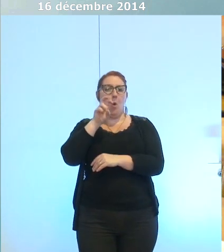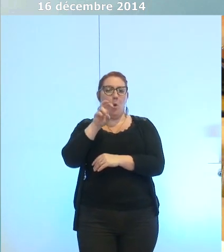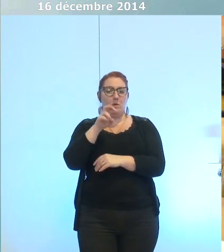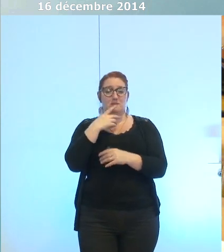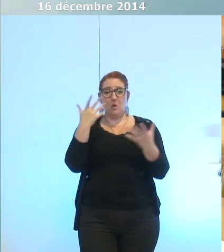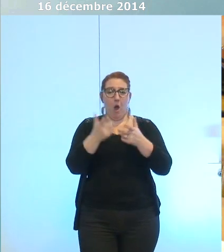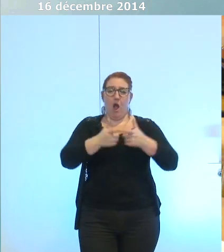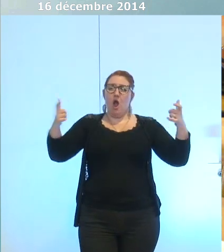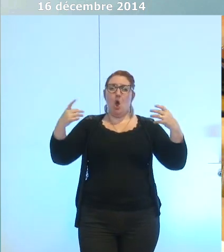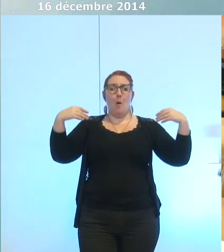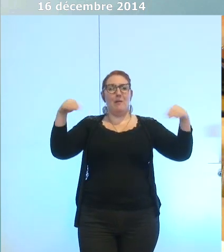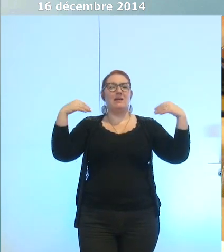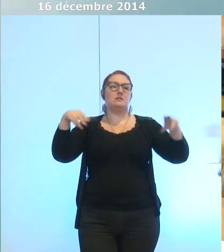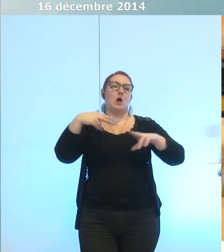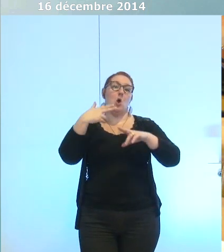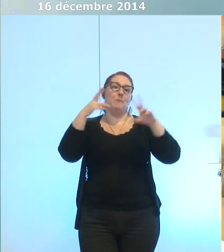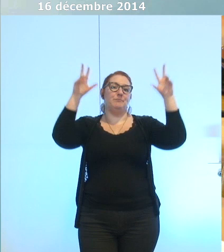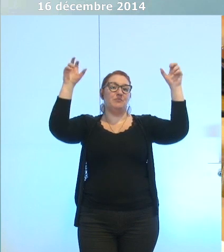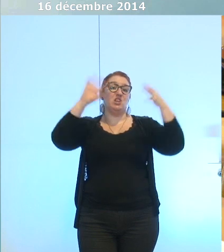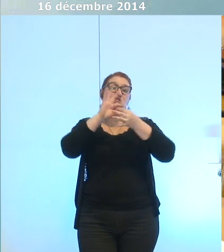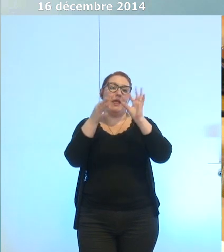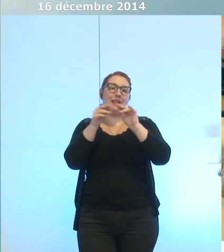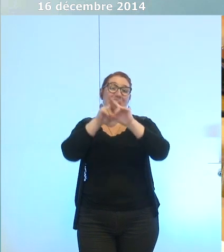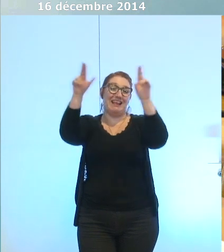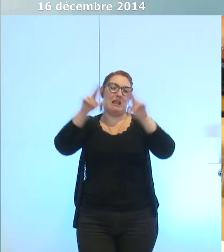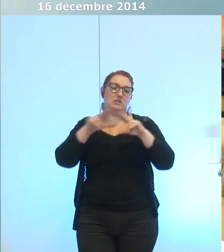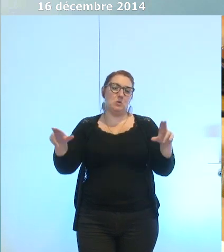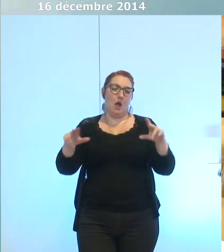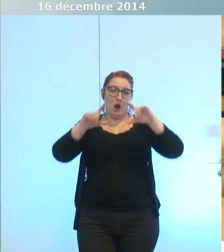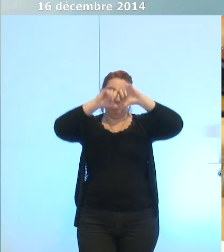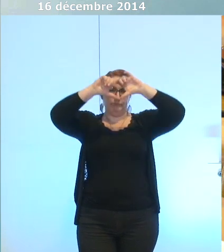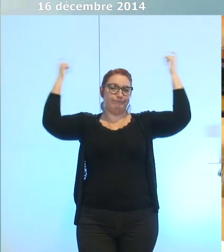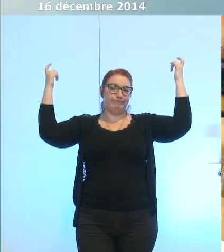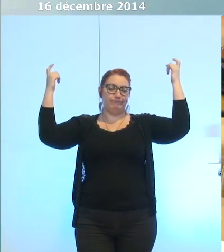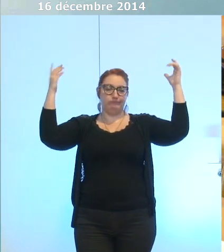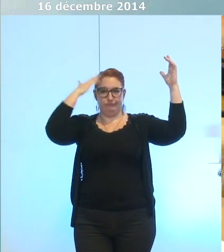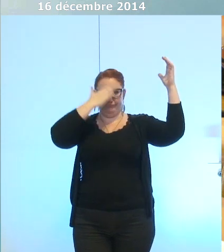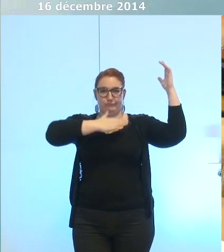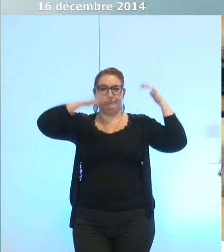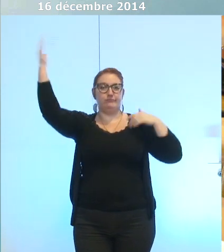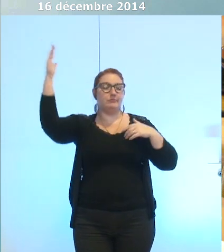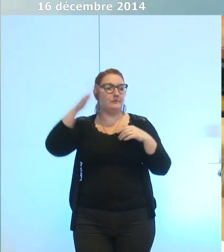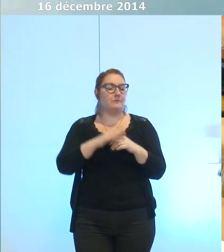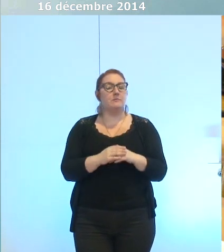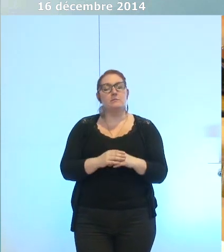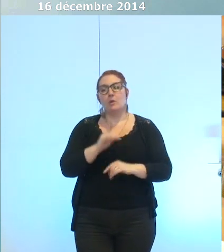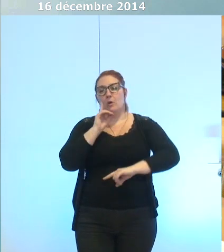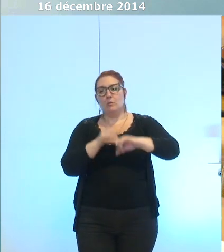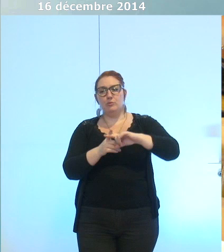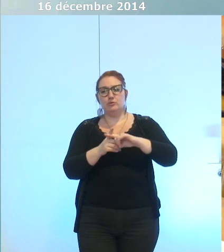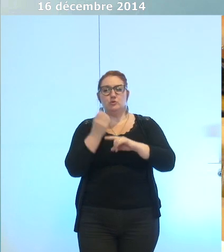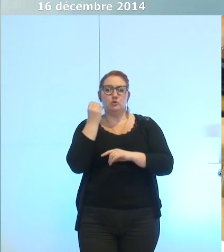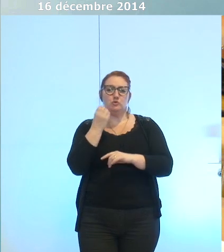euh je donne pas de nom des des des chaînes internationales et puis beaucoup de restaurants